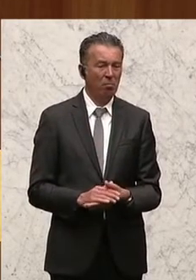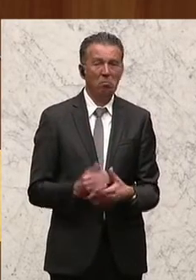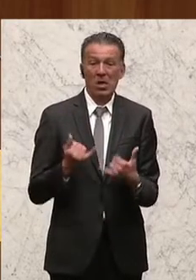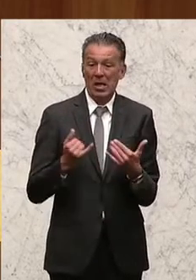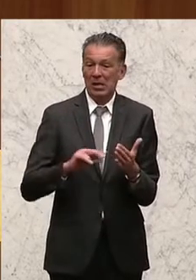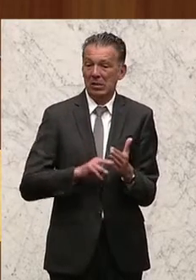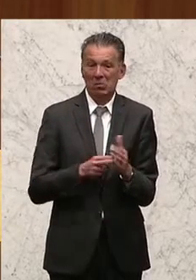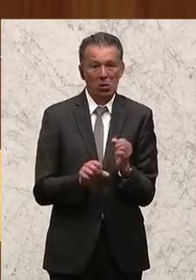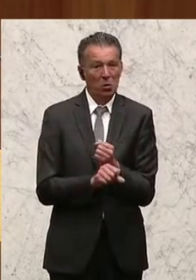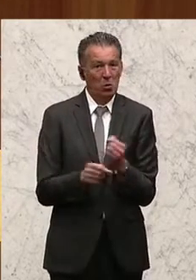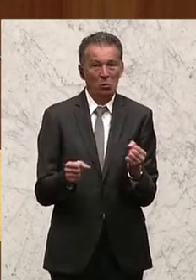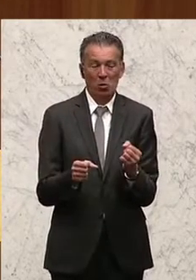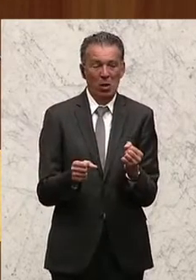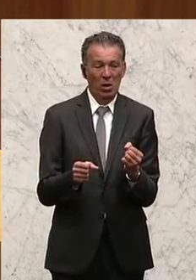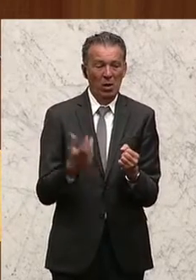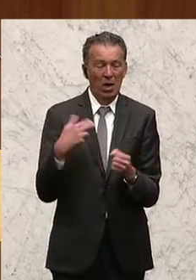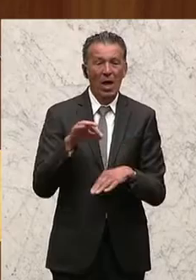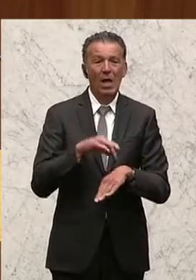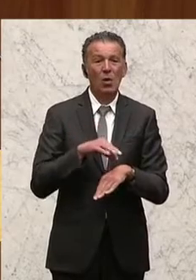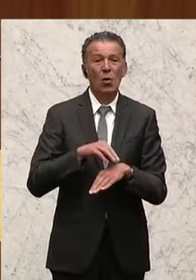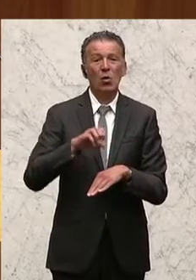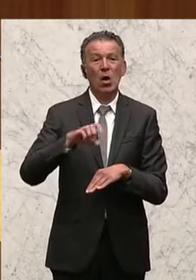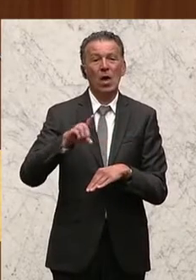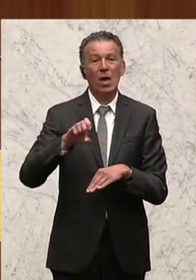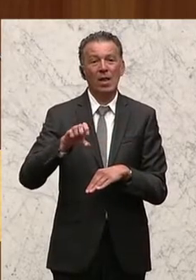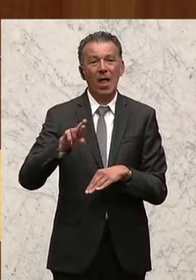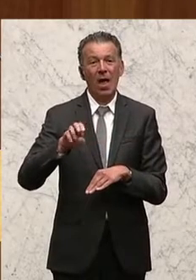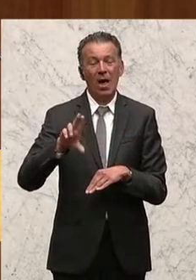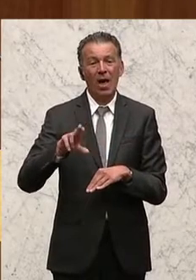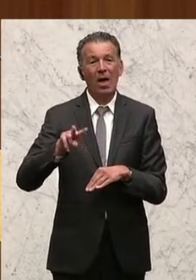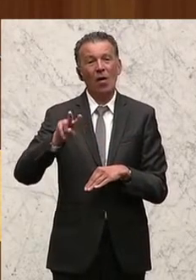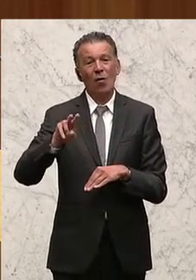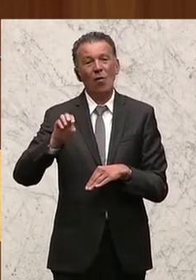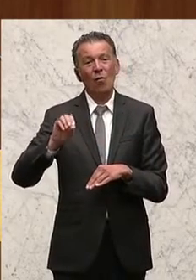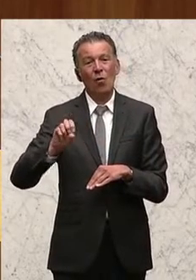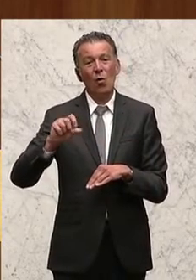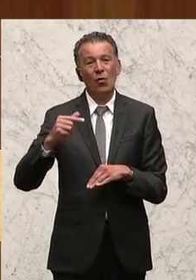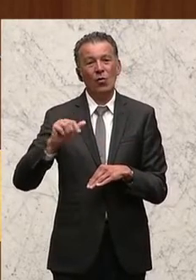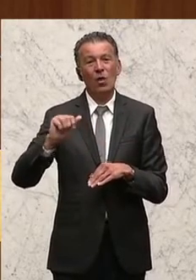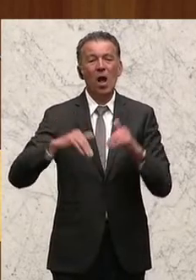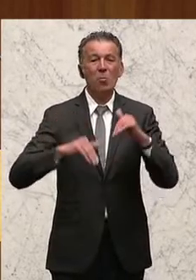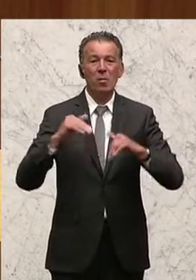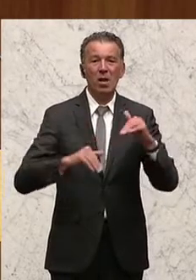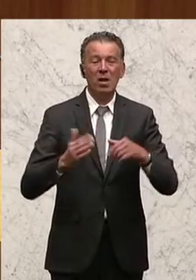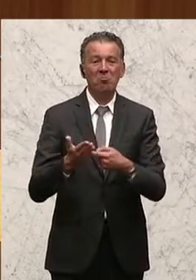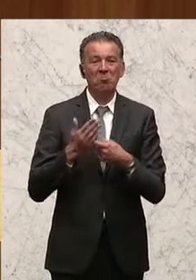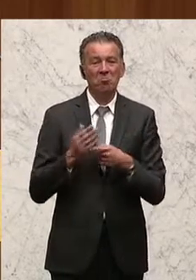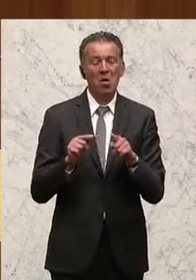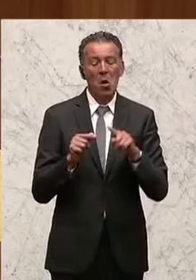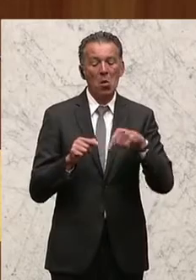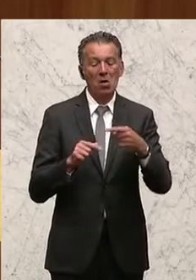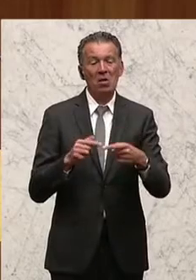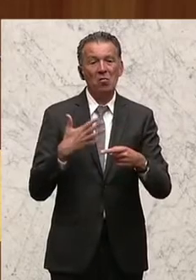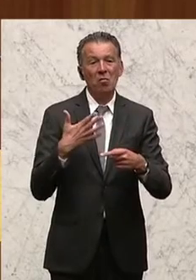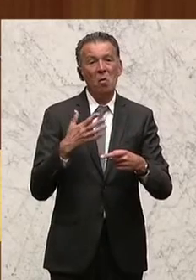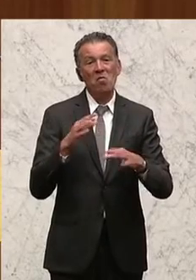es nicht, und der Herr Dr. Ederer von der Voestalpine hat ja aufgezeigt, es wird auch in den nächsten